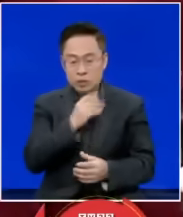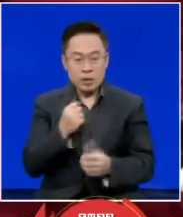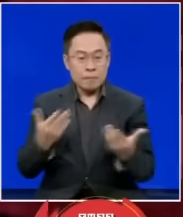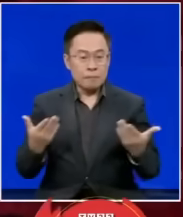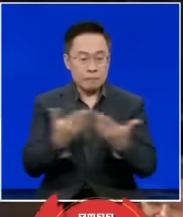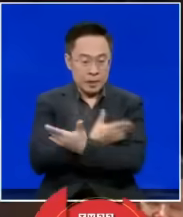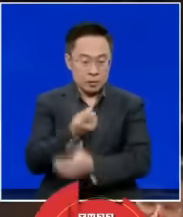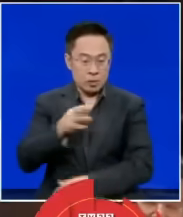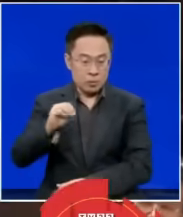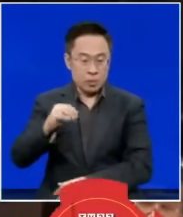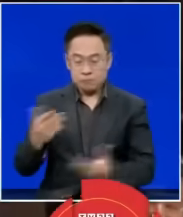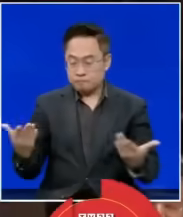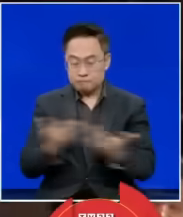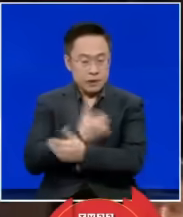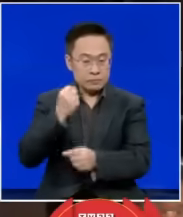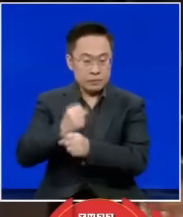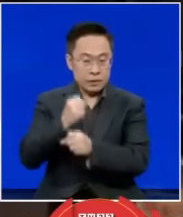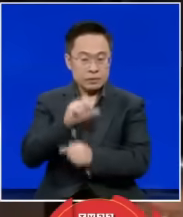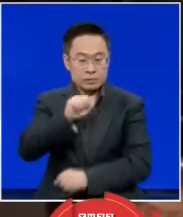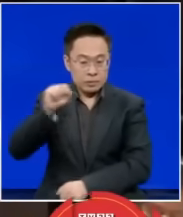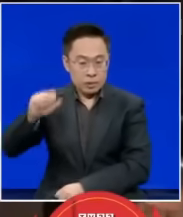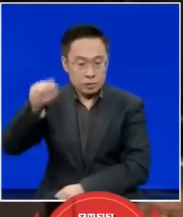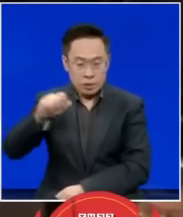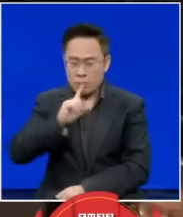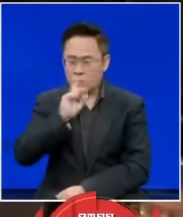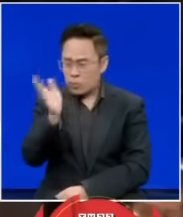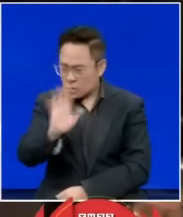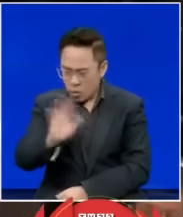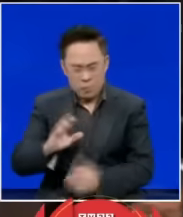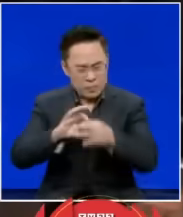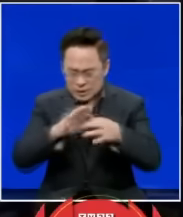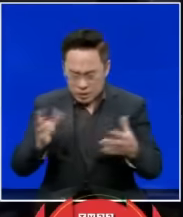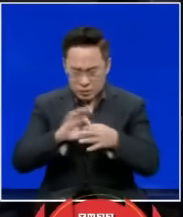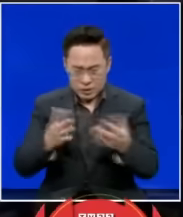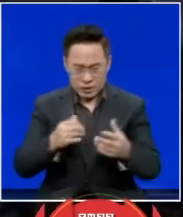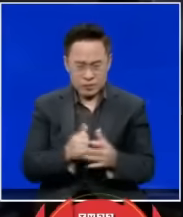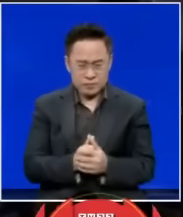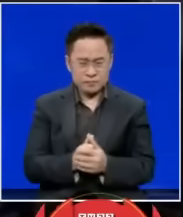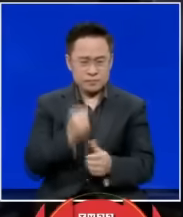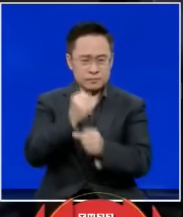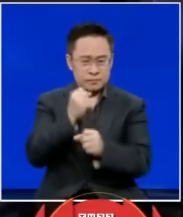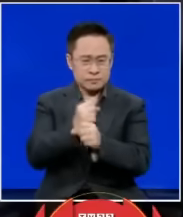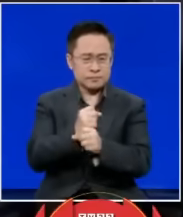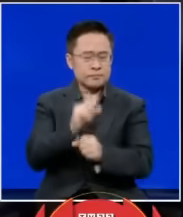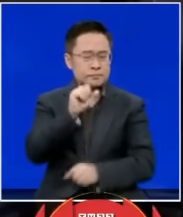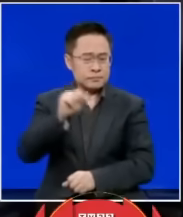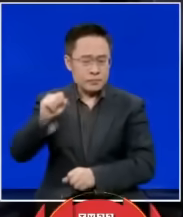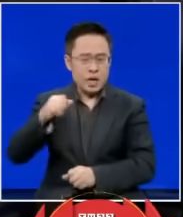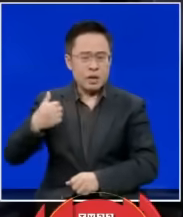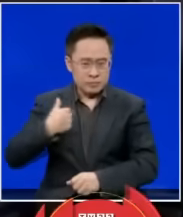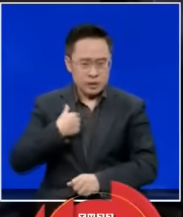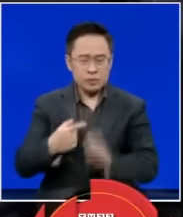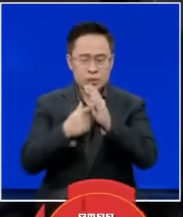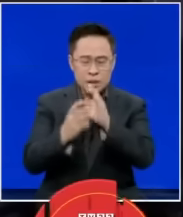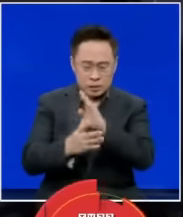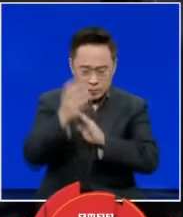ไหมรองนายกบอกการทำหน้าที่เข้มแข็งในสภาไม่จำเป็นต้องเป็นประธานหรือรองประธานสภามันมีตั้งหลายเรื่องกรรมธิการก็ได้ก็ยังมีเนี่ย